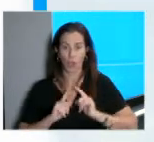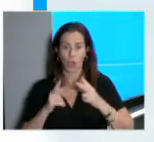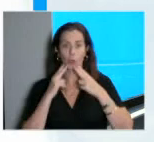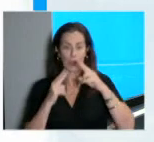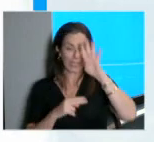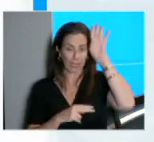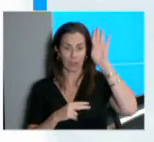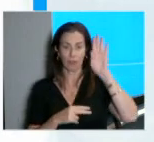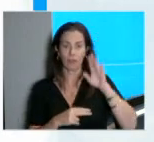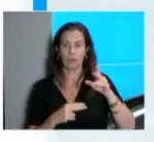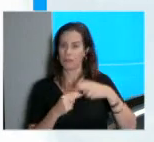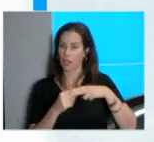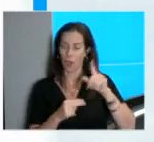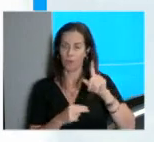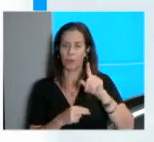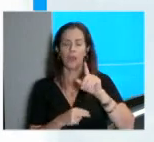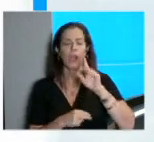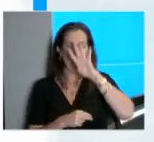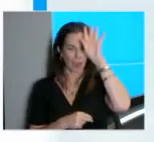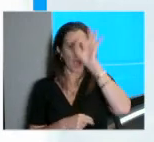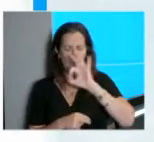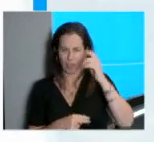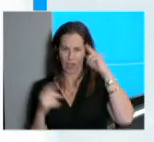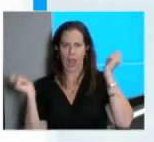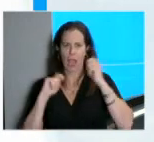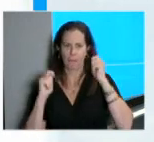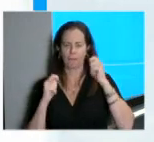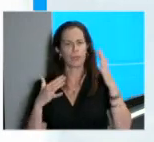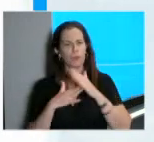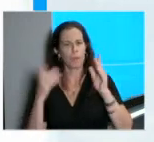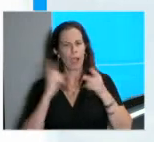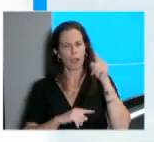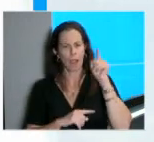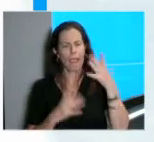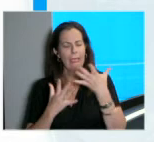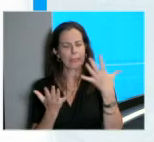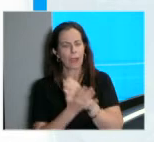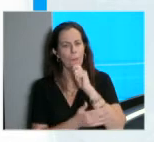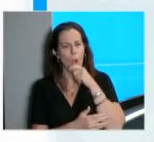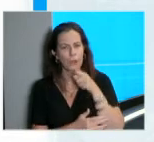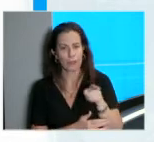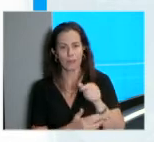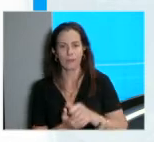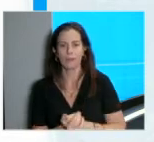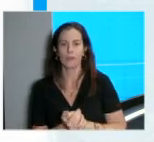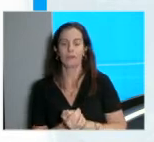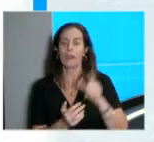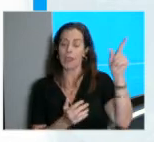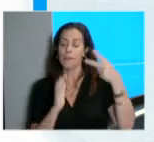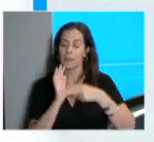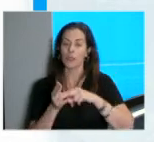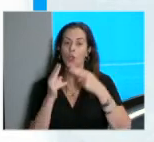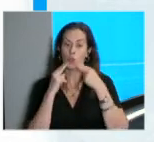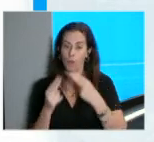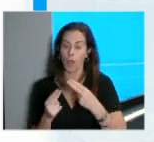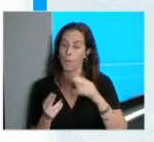לתגובה איראנית בקרוב בגולן, האיראנים ילקקו את הפצעים, יתחקרו את החדירה המודיעינית, ויתכננו